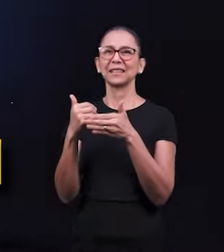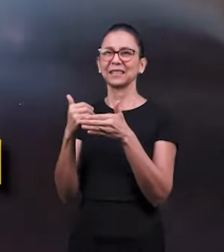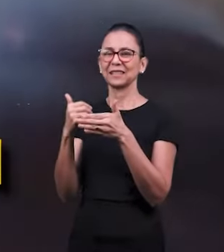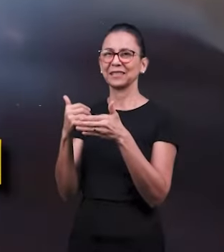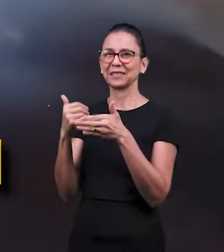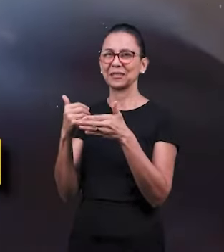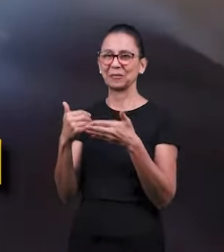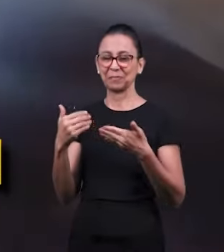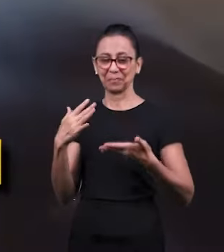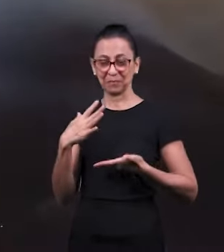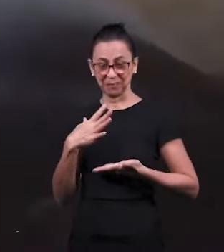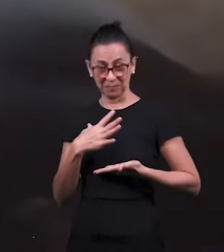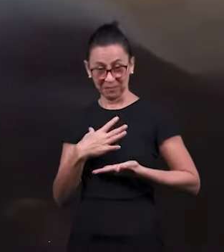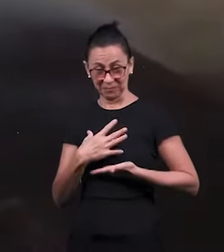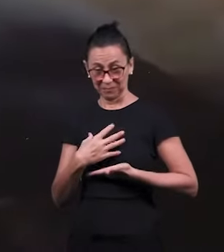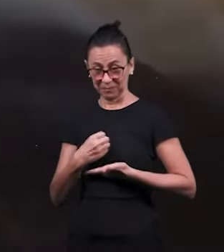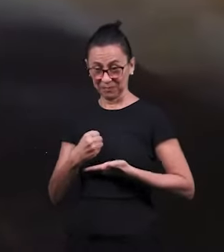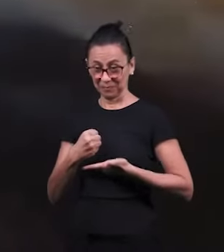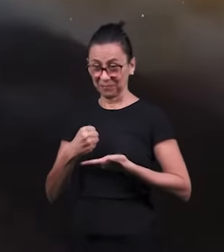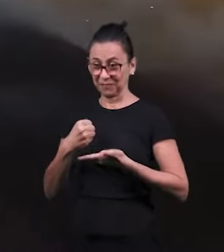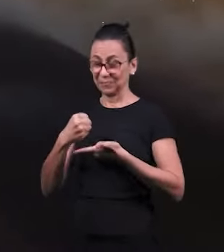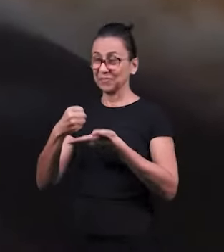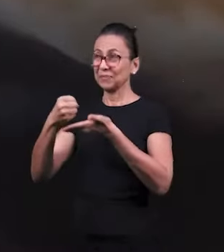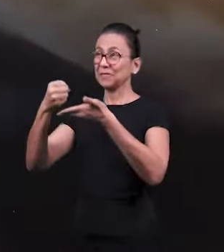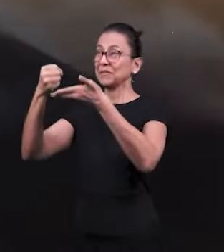Он нас заберет на небеса.